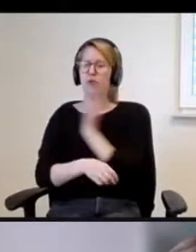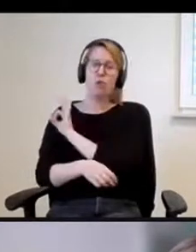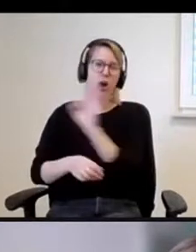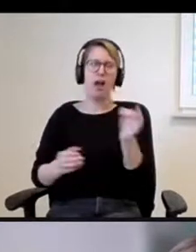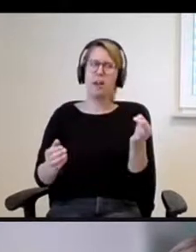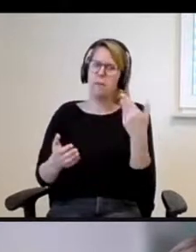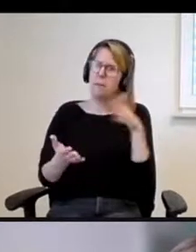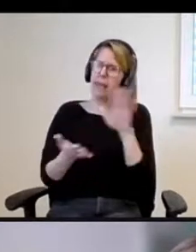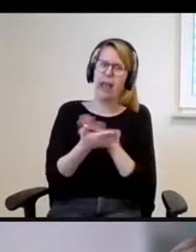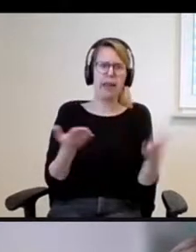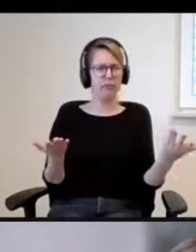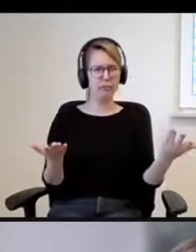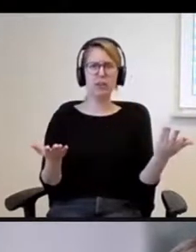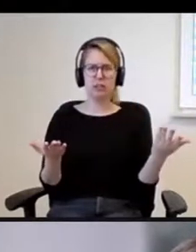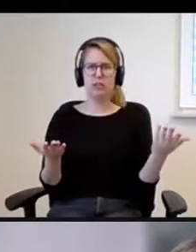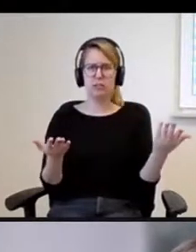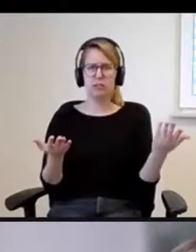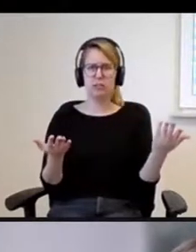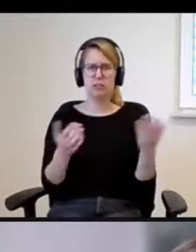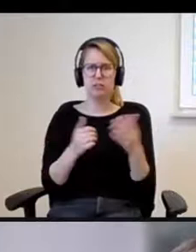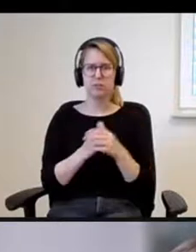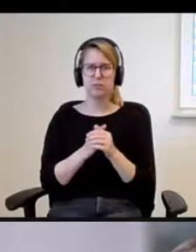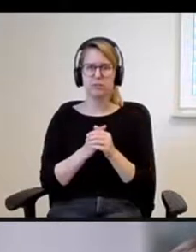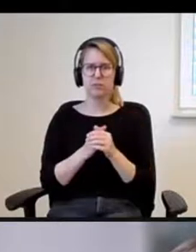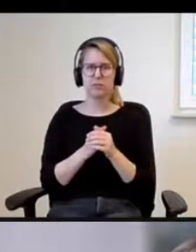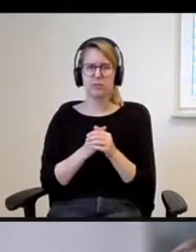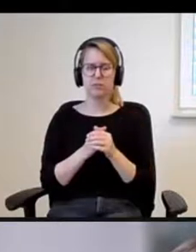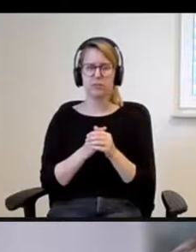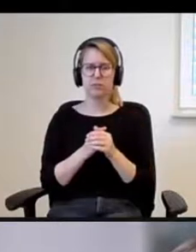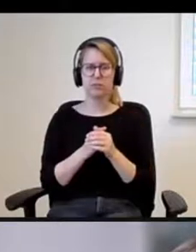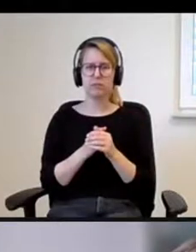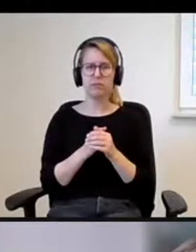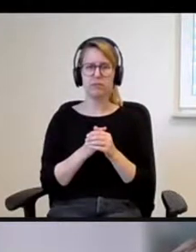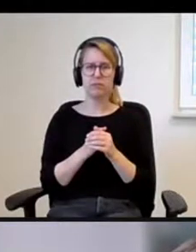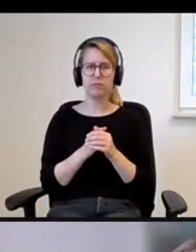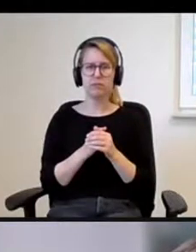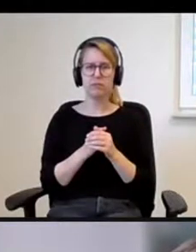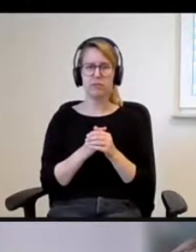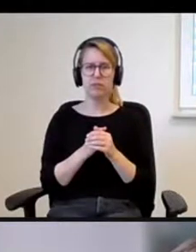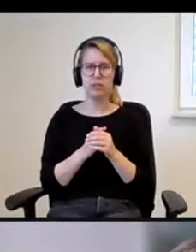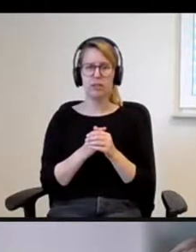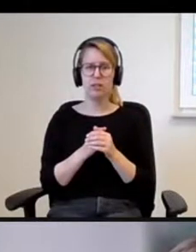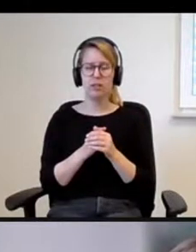change de vision, de paradigme, parce qu'effectivement, on a